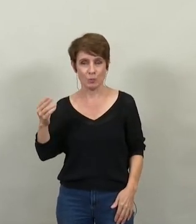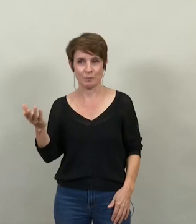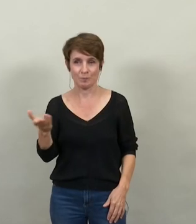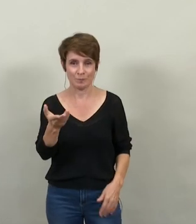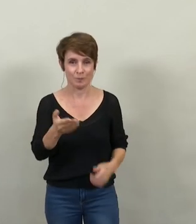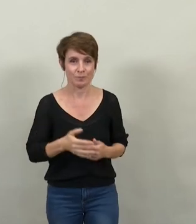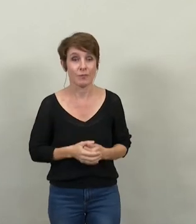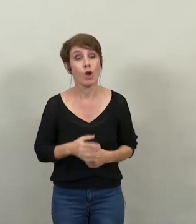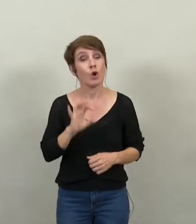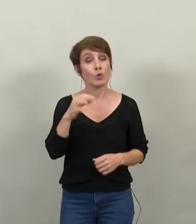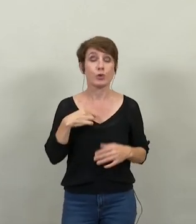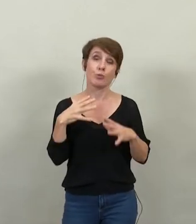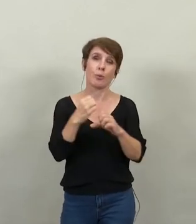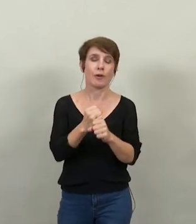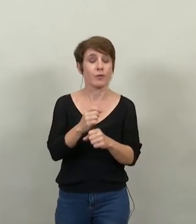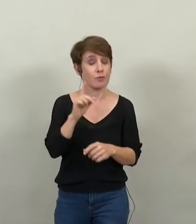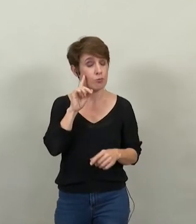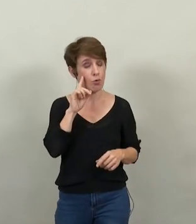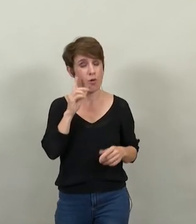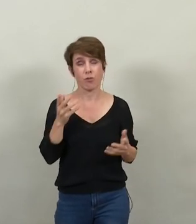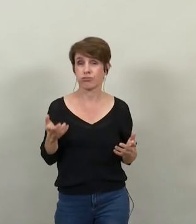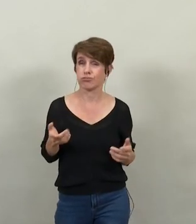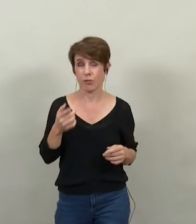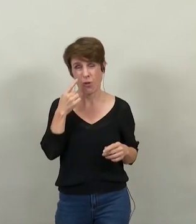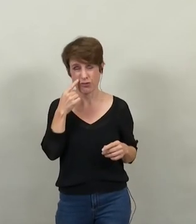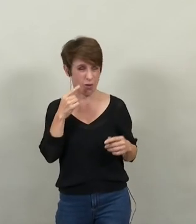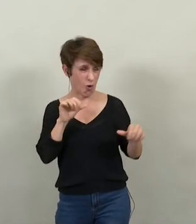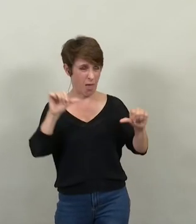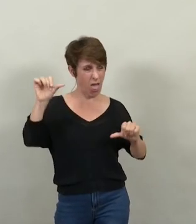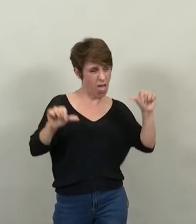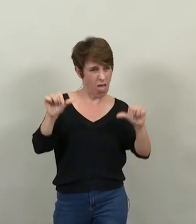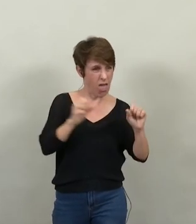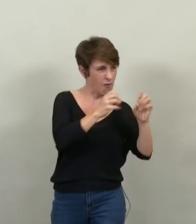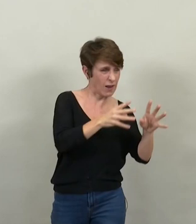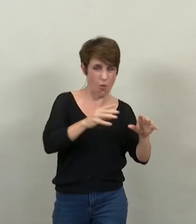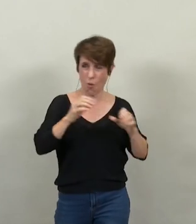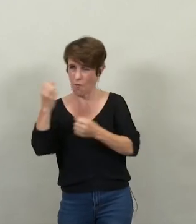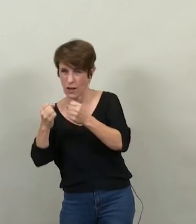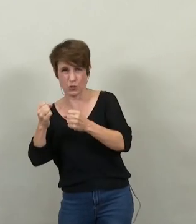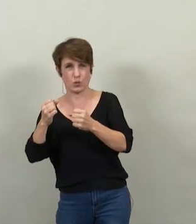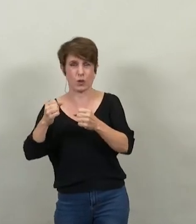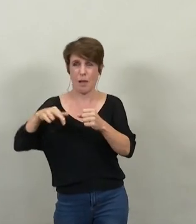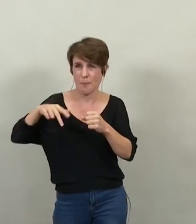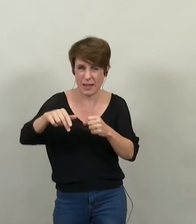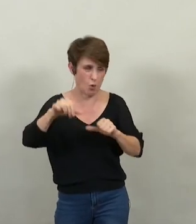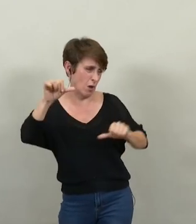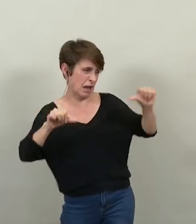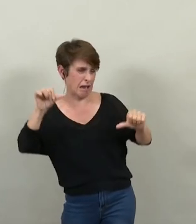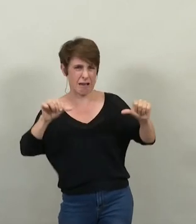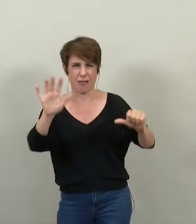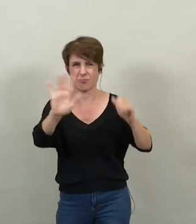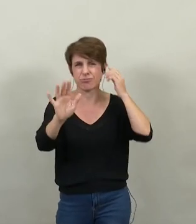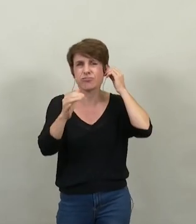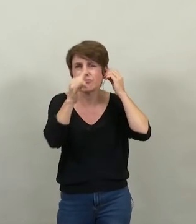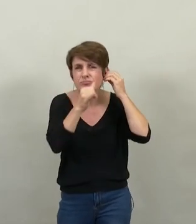parce que je trouve ridicule l'opposition entre les modes de déplacement et la présentation qui qui en est faite le problème c'est pas l'opposition entre les modes de